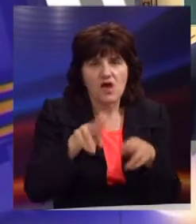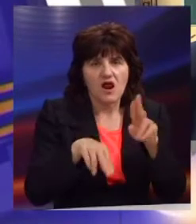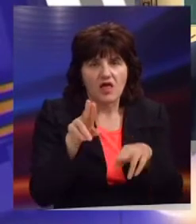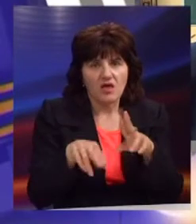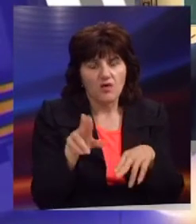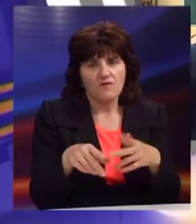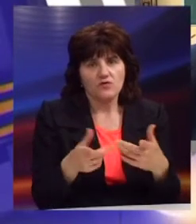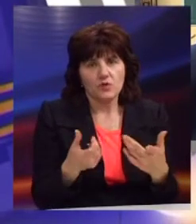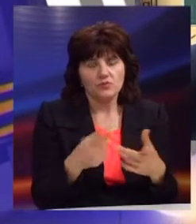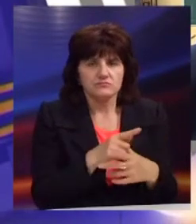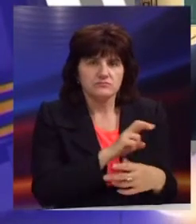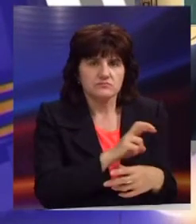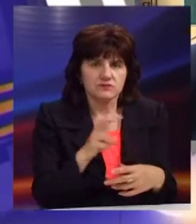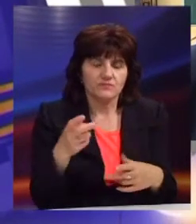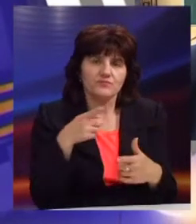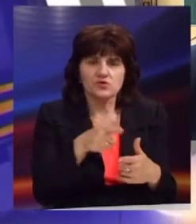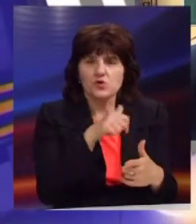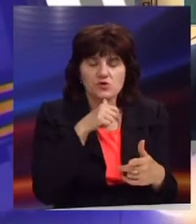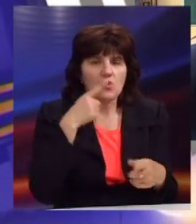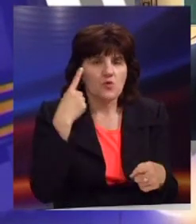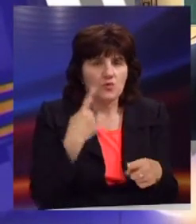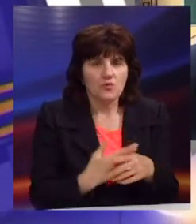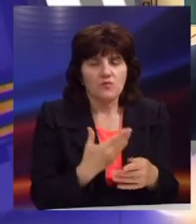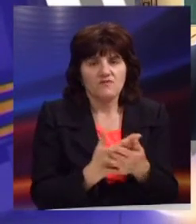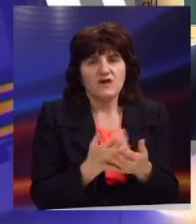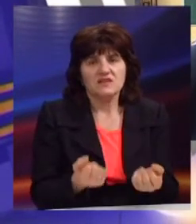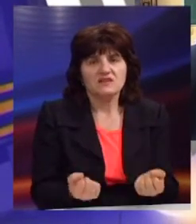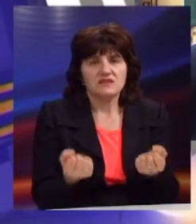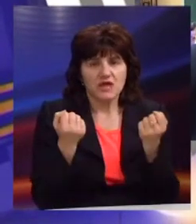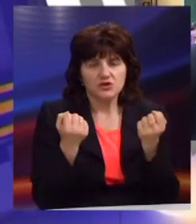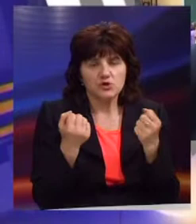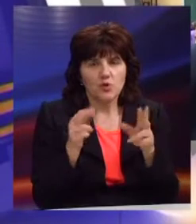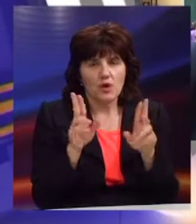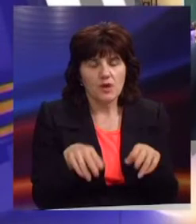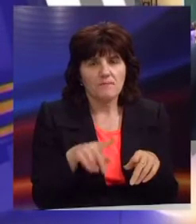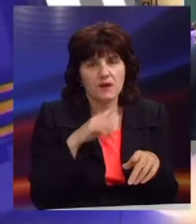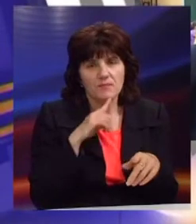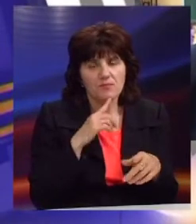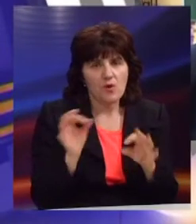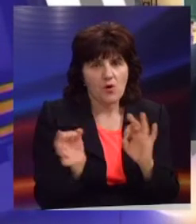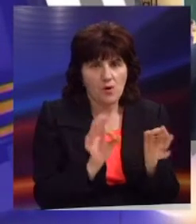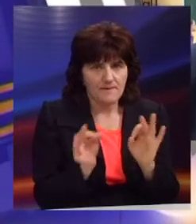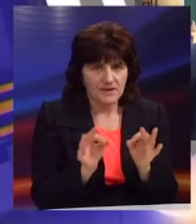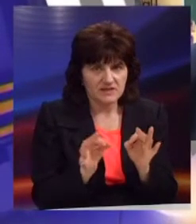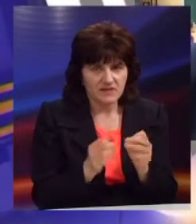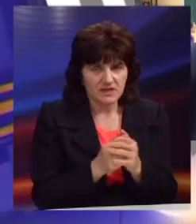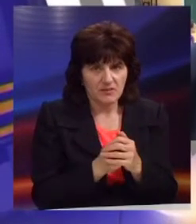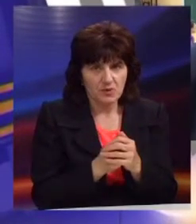likovno, to nam je uvek teže i uvek imamo teškoće da